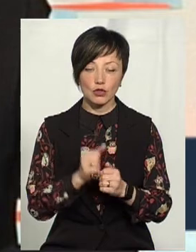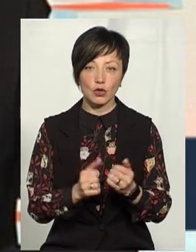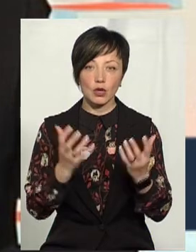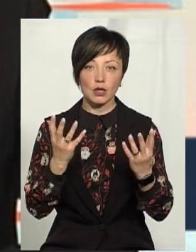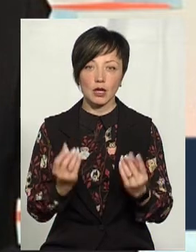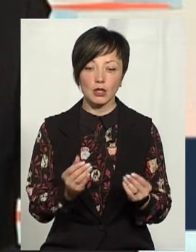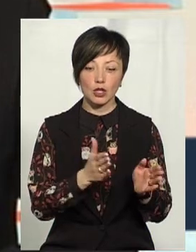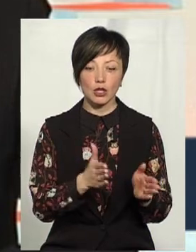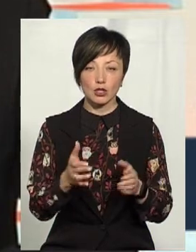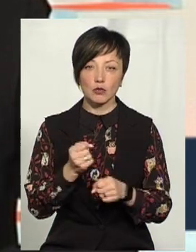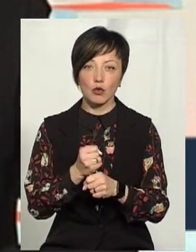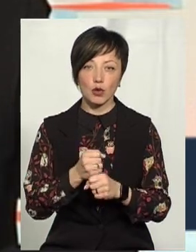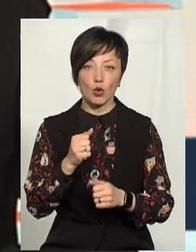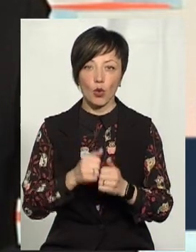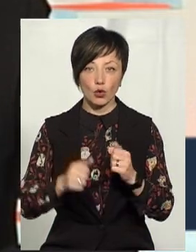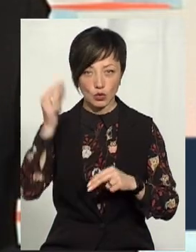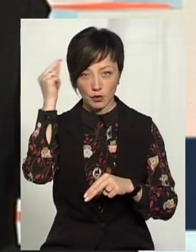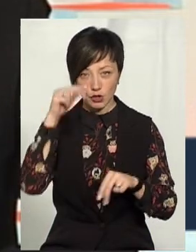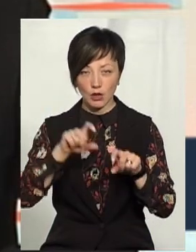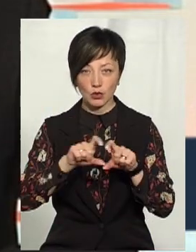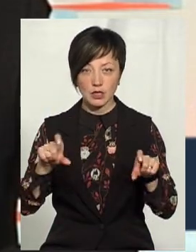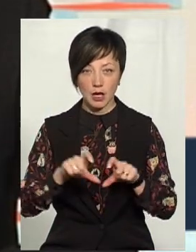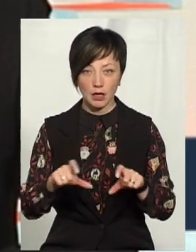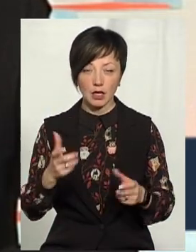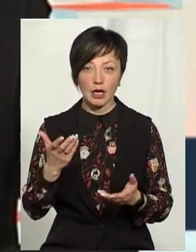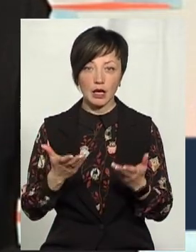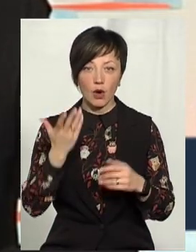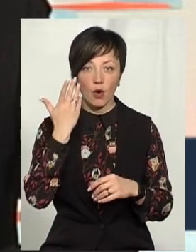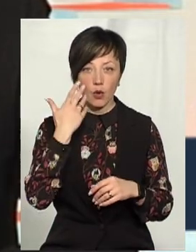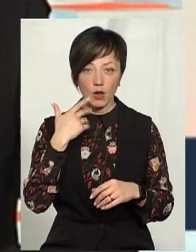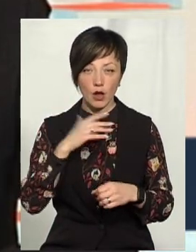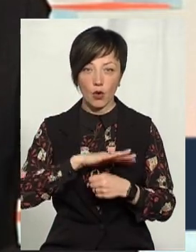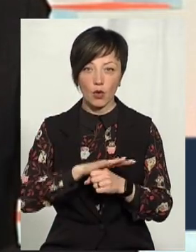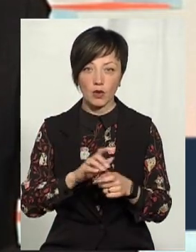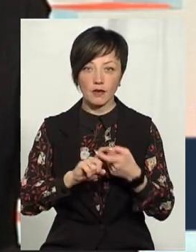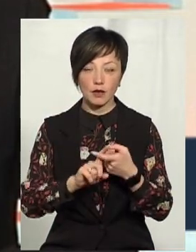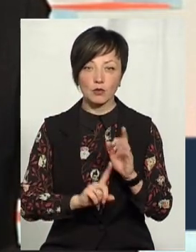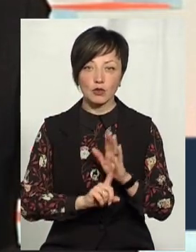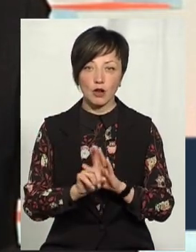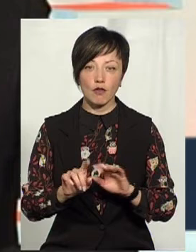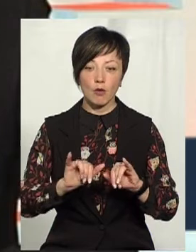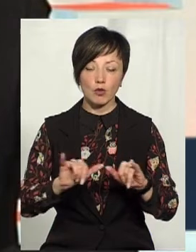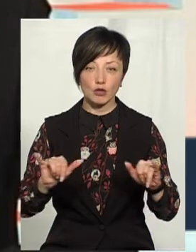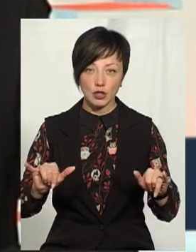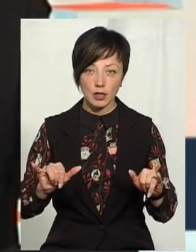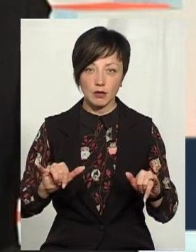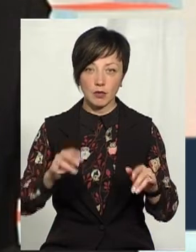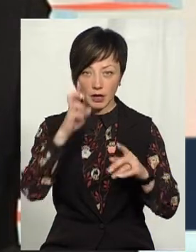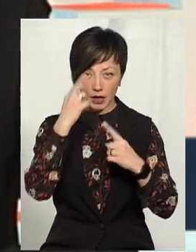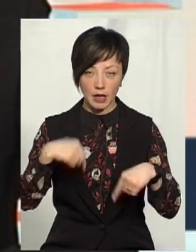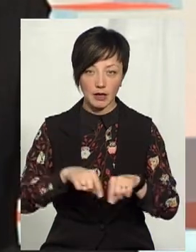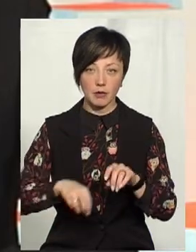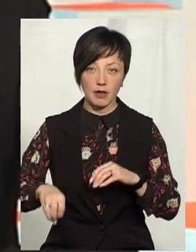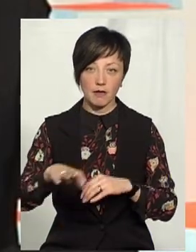щоденний режим роботи кожного навчального закладу. І коли, власне, коронавірус почав поширюватися і країнами Європи,